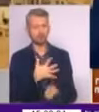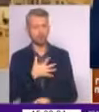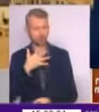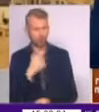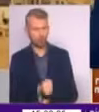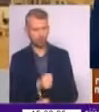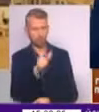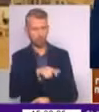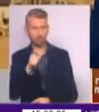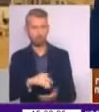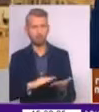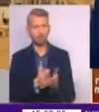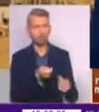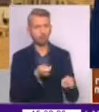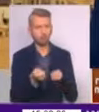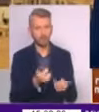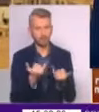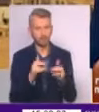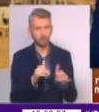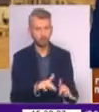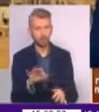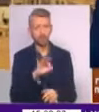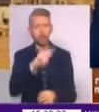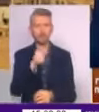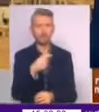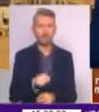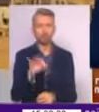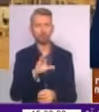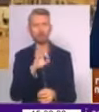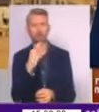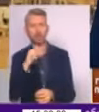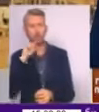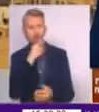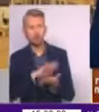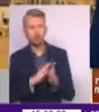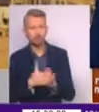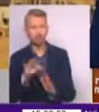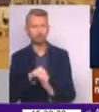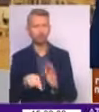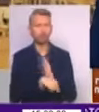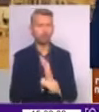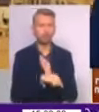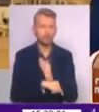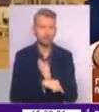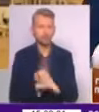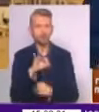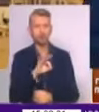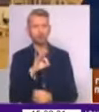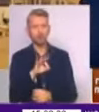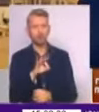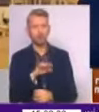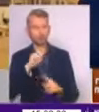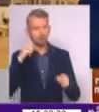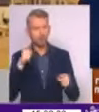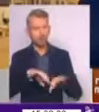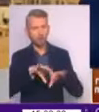людей політикою влади діючої щодо війни, щодо соціально-економічного стану, щодо корупції, щодо шаленого